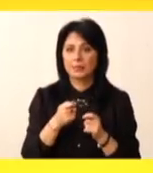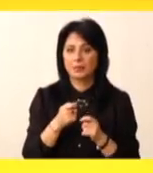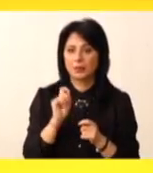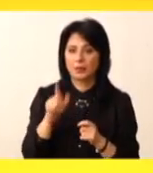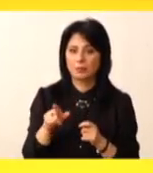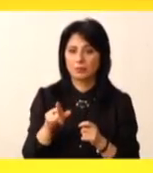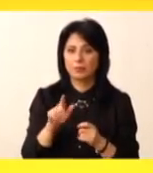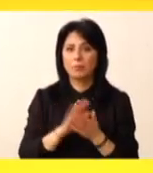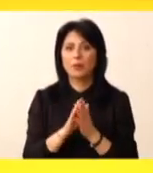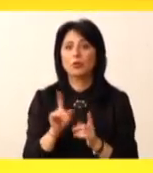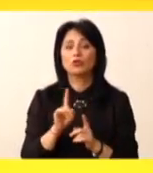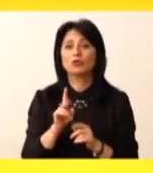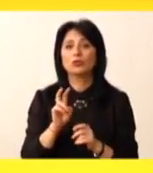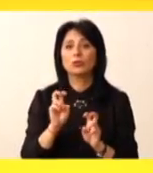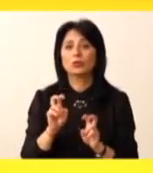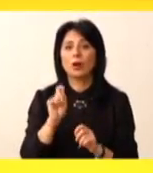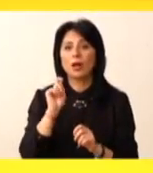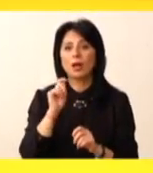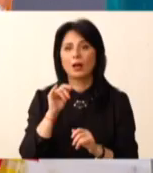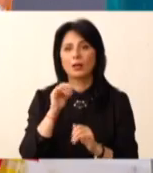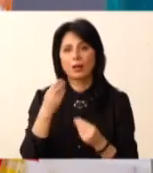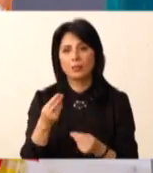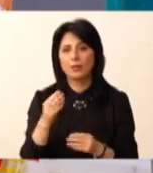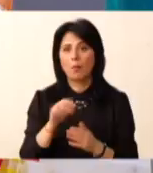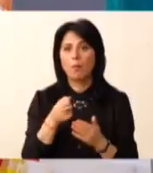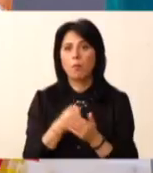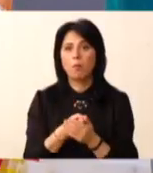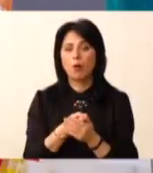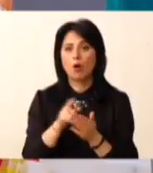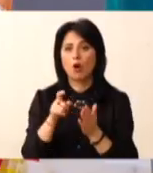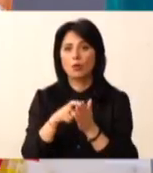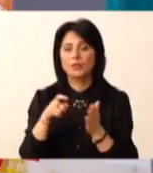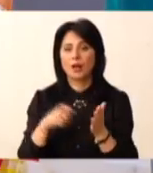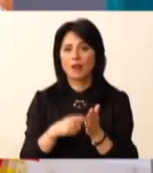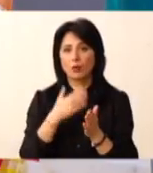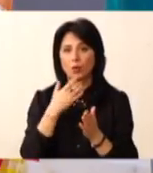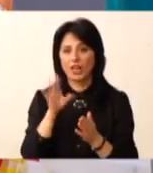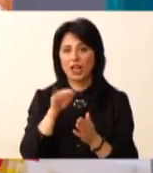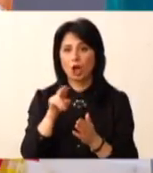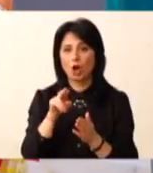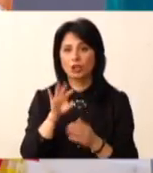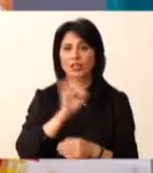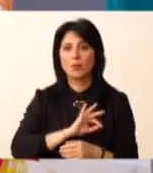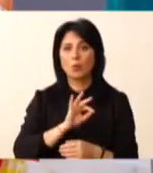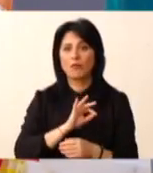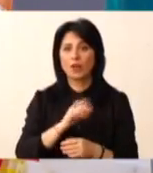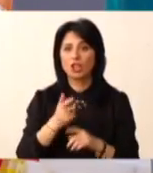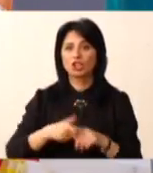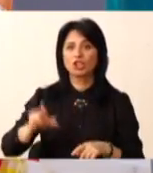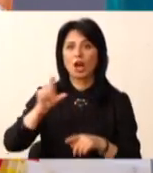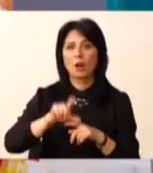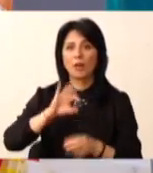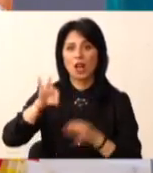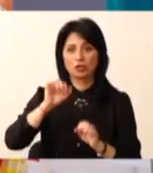სიფრთხილე განპირობებულია იმით, რომ არ არის ბოლომდე გარკვეული იოდის მოხმარება, ჭარბი